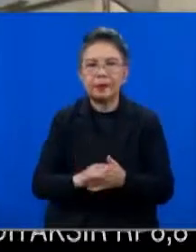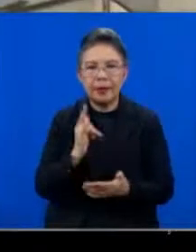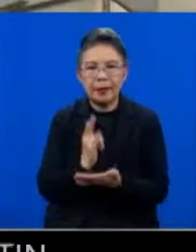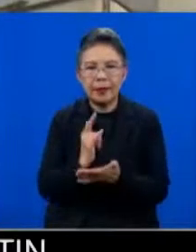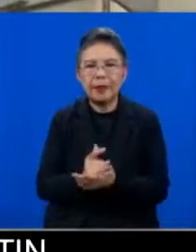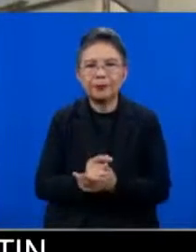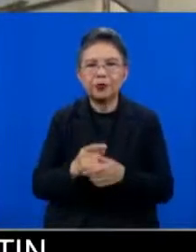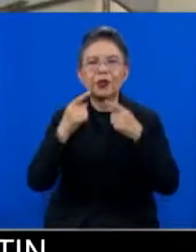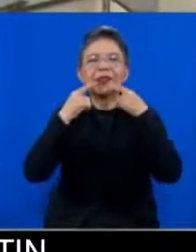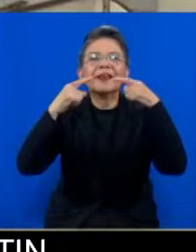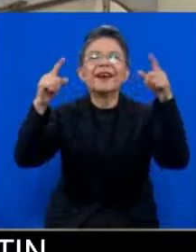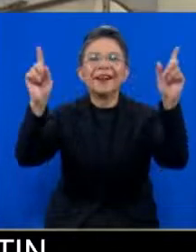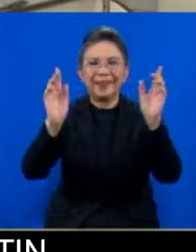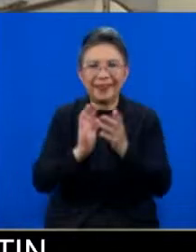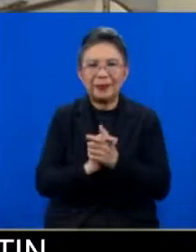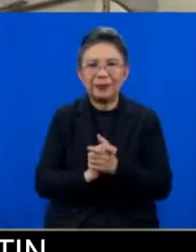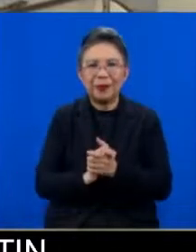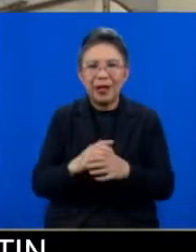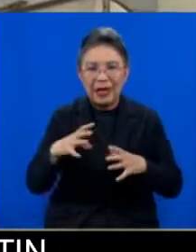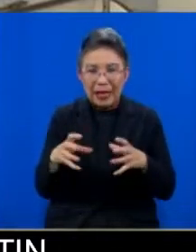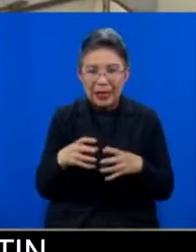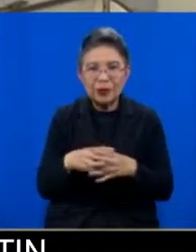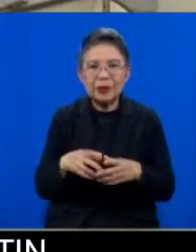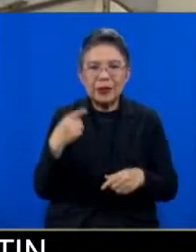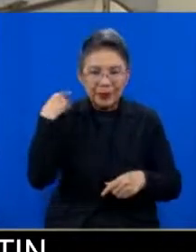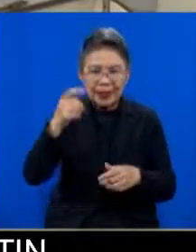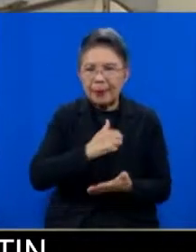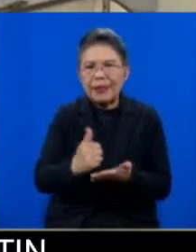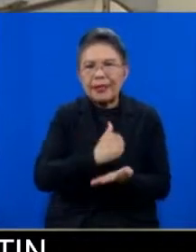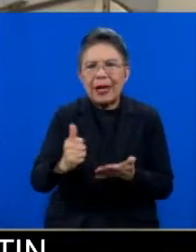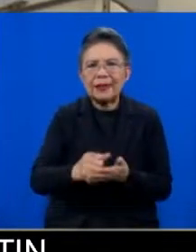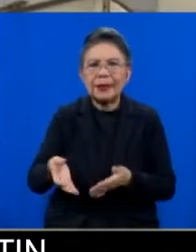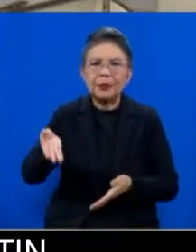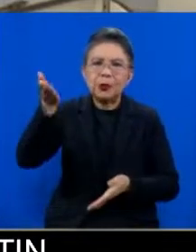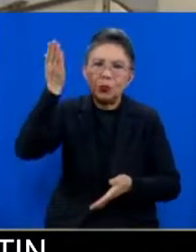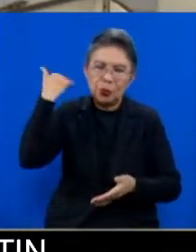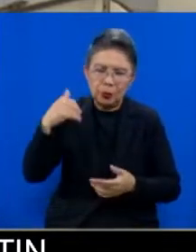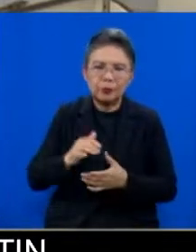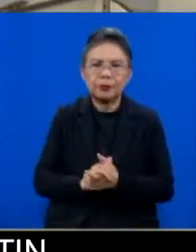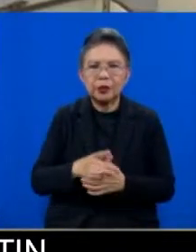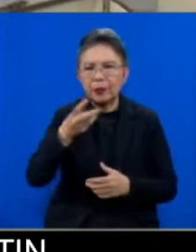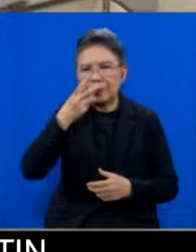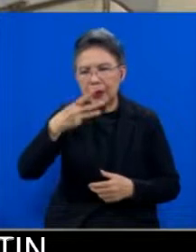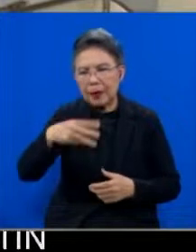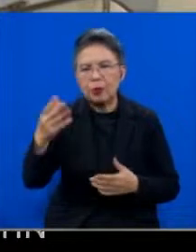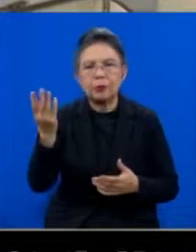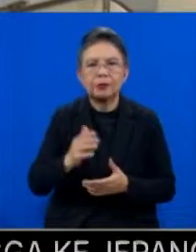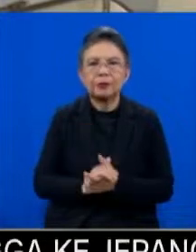dikatakan melegenda lah ya. Produk-produk kita masih sampai sekarang banyak yang masih dari zaman Belanda